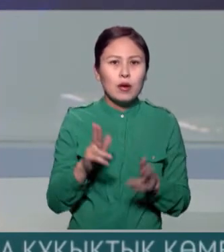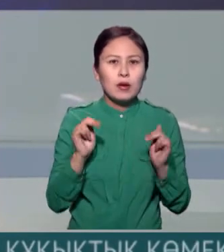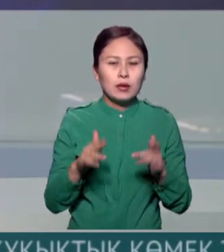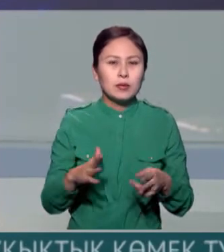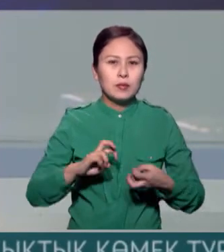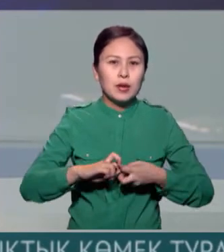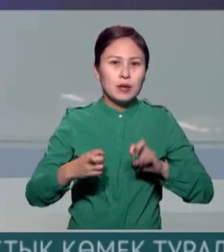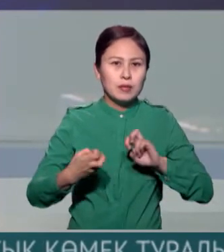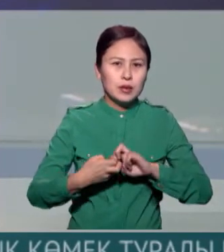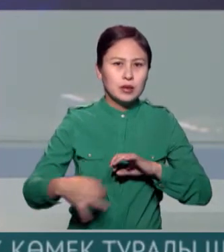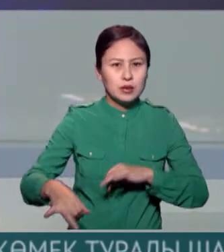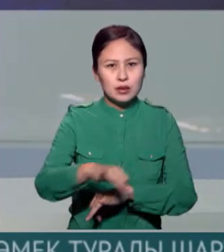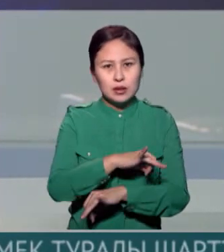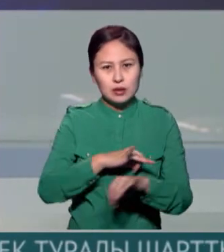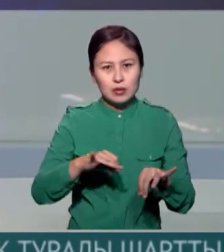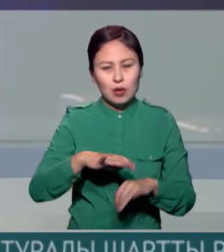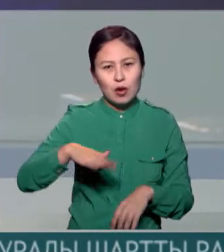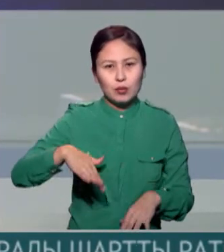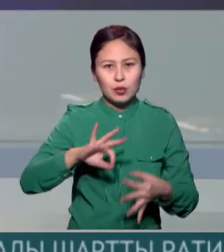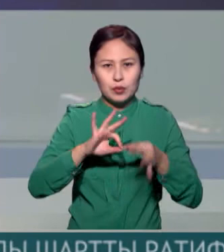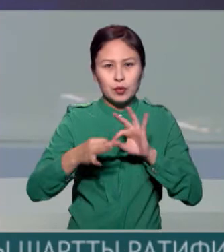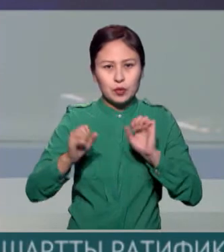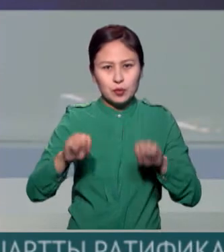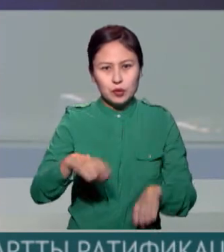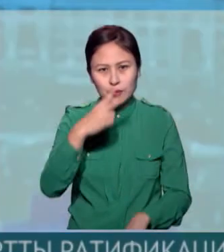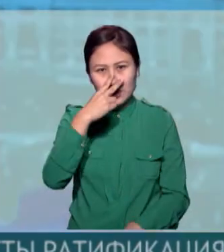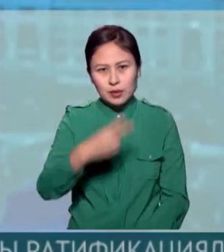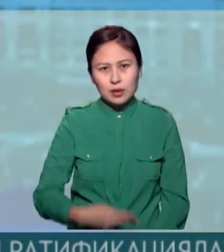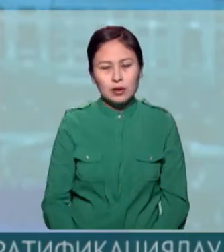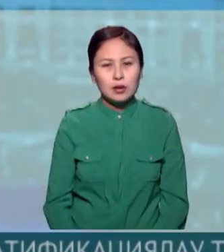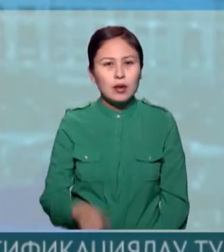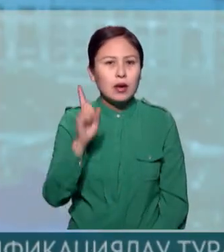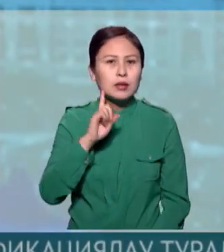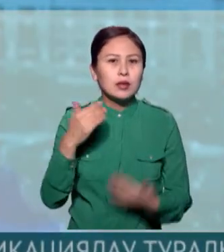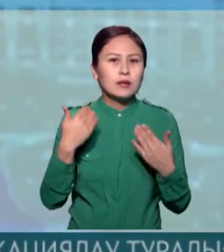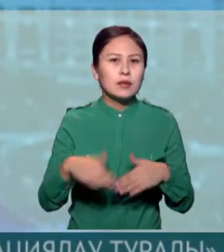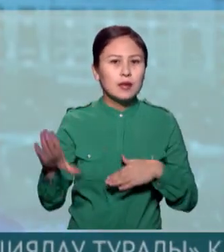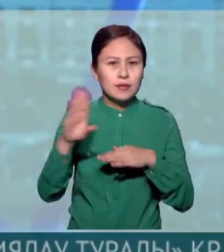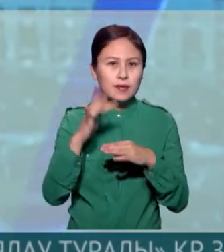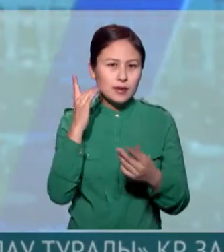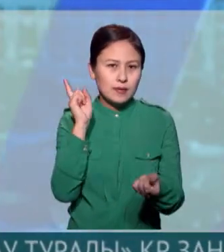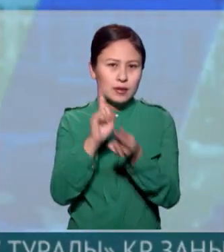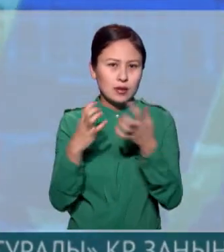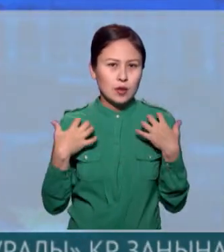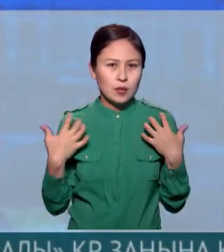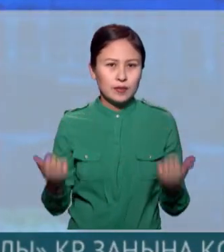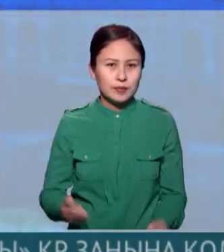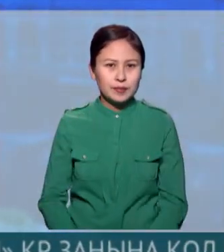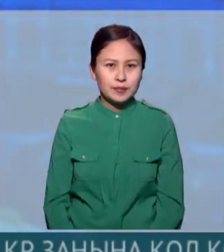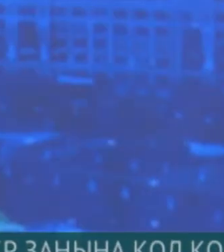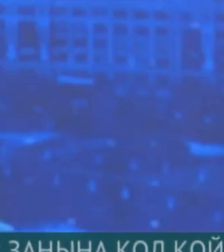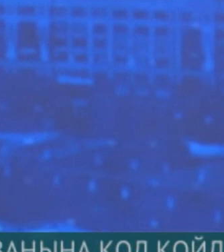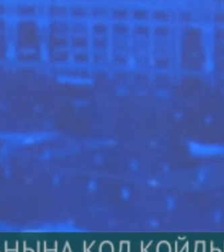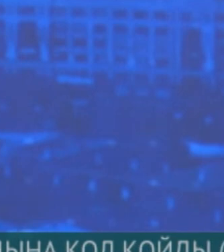тығырыққа тіреген босқындар мәселесі жайлы кеңінен қамтып әңгімелейді. Әзірге осы, амандықта, саулықта жүздескенше.